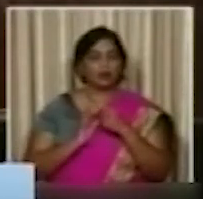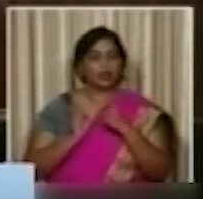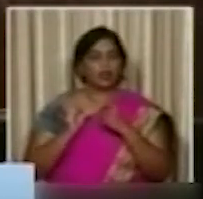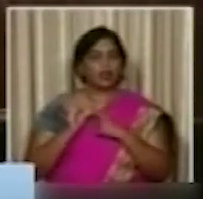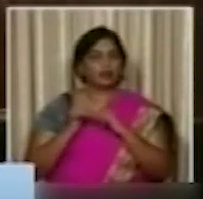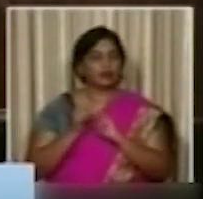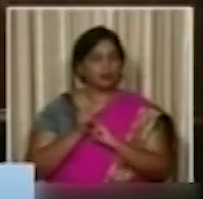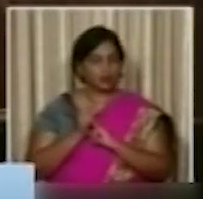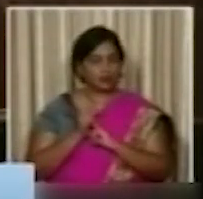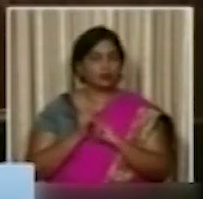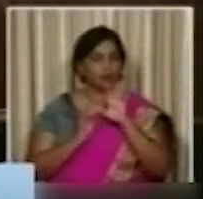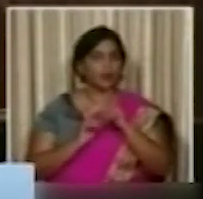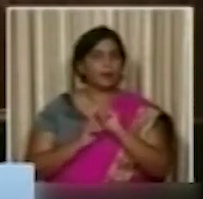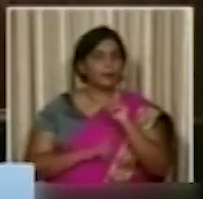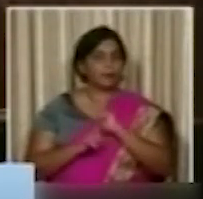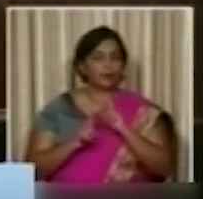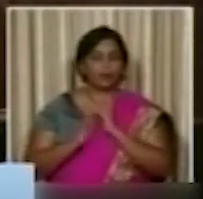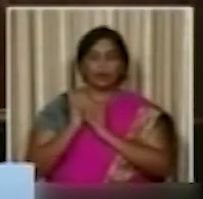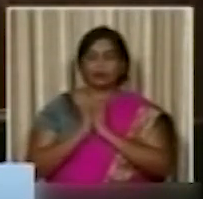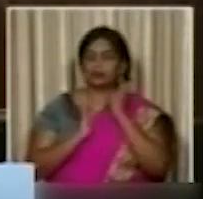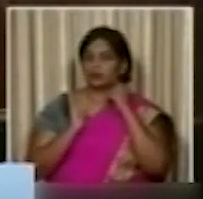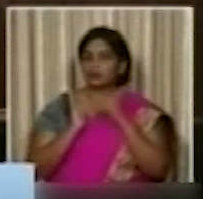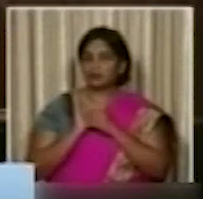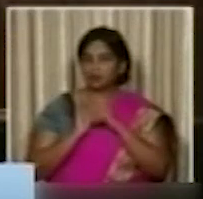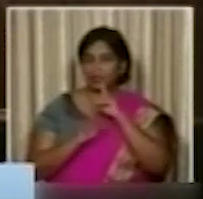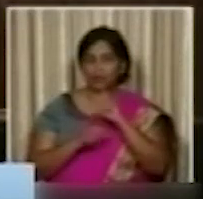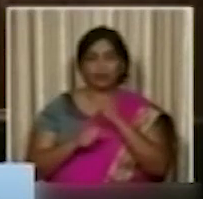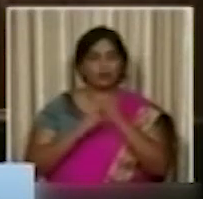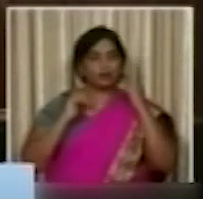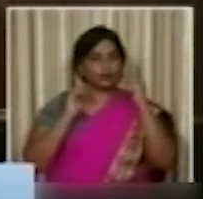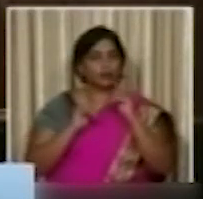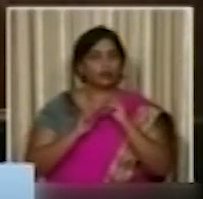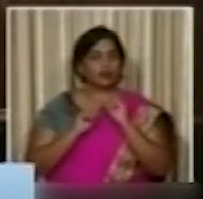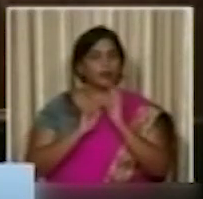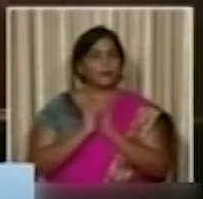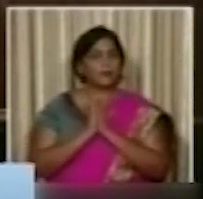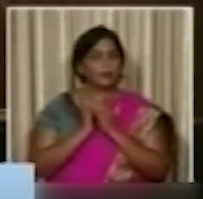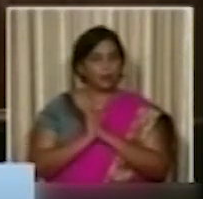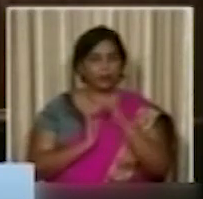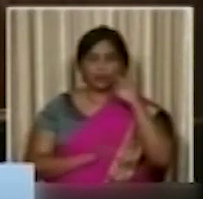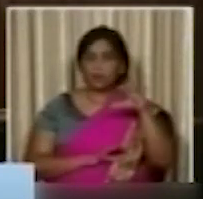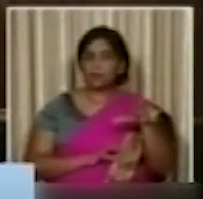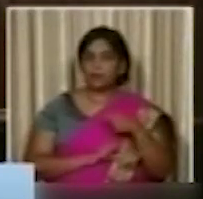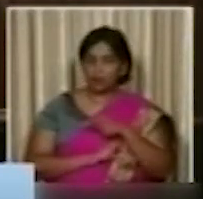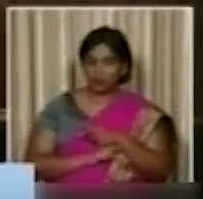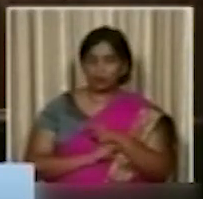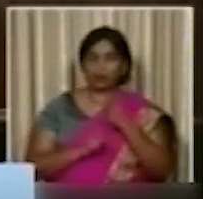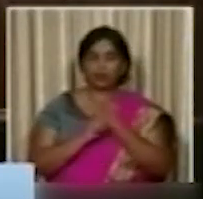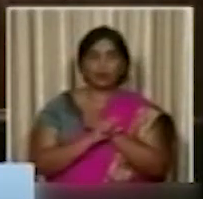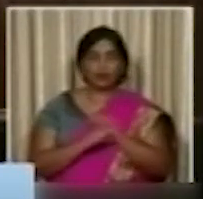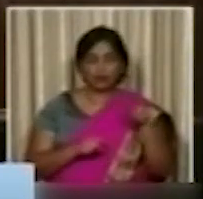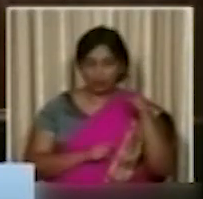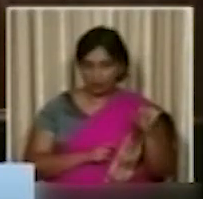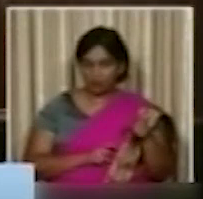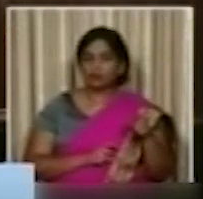2023 மே மாதம் 23 கௌரவ அலி சப்ரி ரஹீம் ஆகிய நீங்கள் பாராளுமன்ற உறுப்பினர்களுக்கு வழங்கப்பட்டுள்ள விசேட